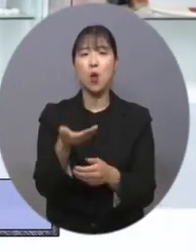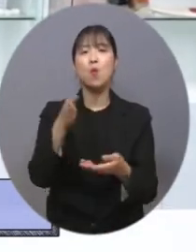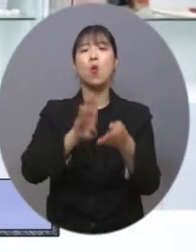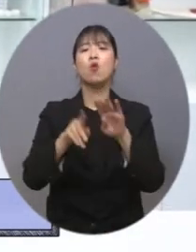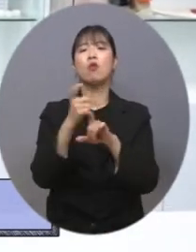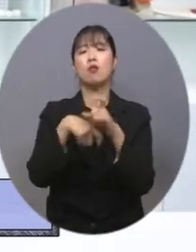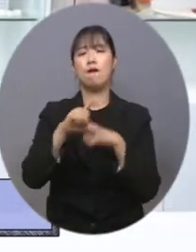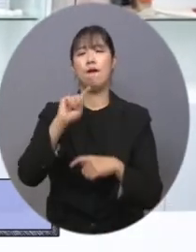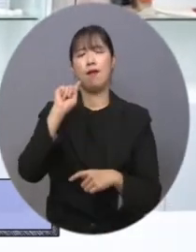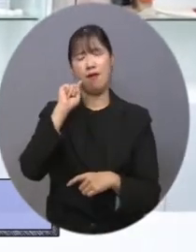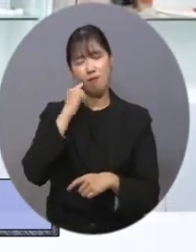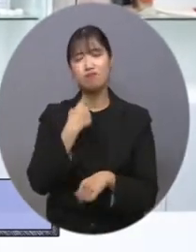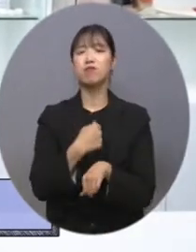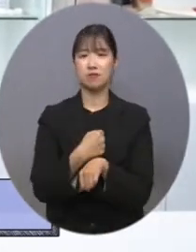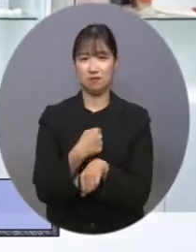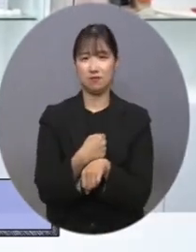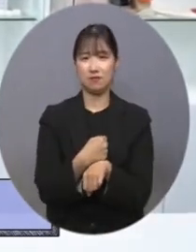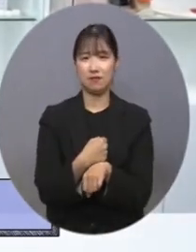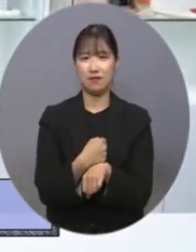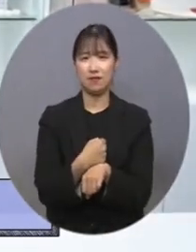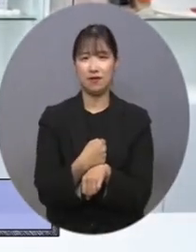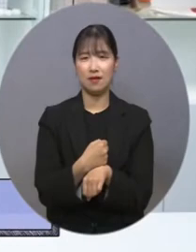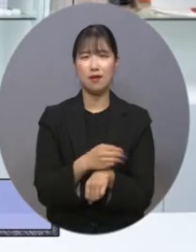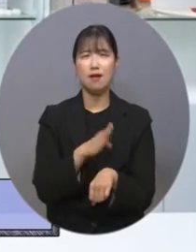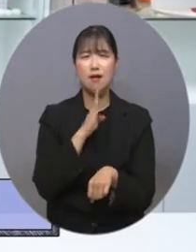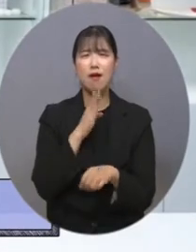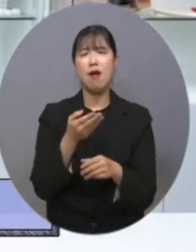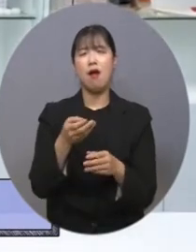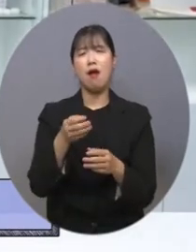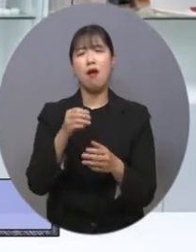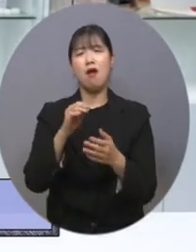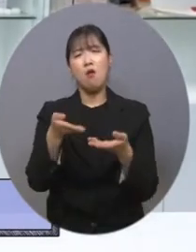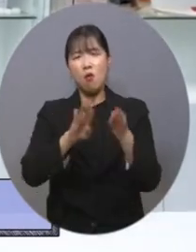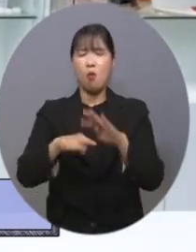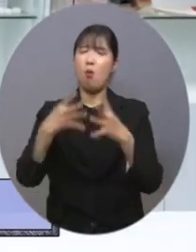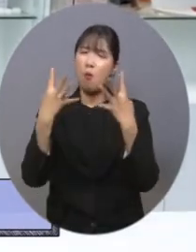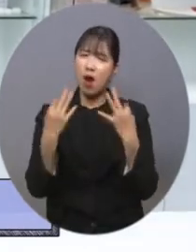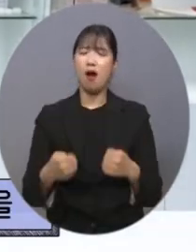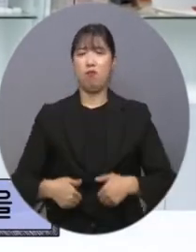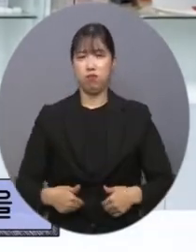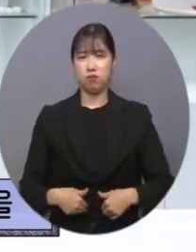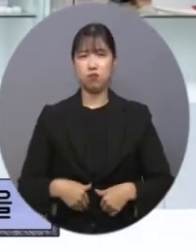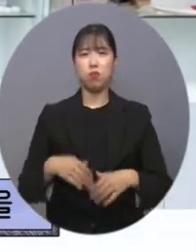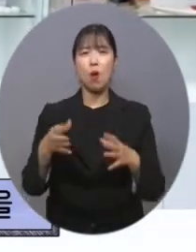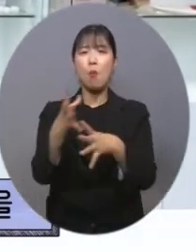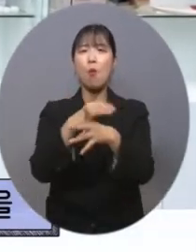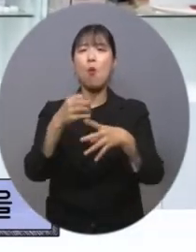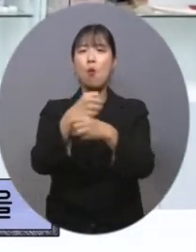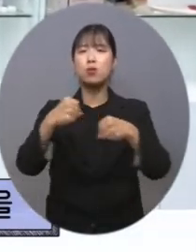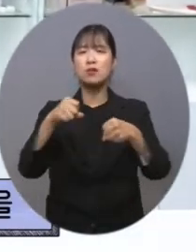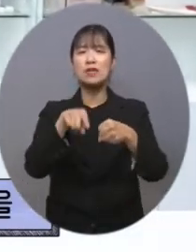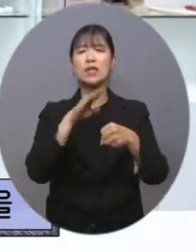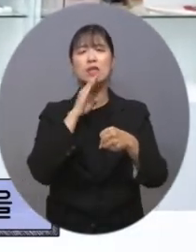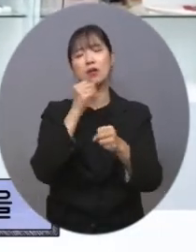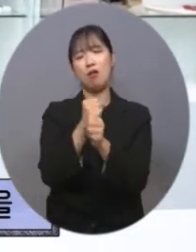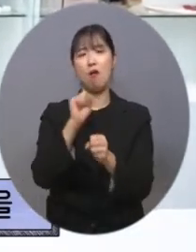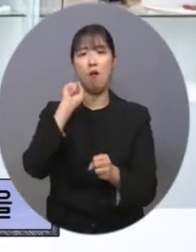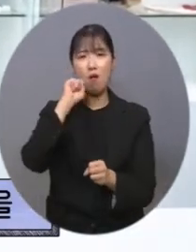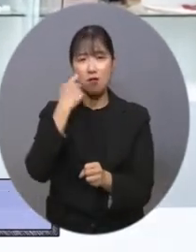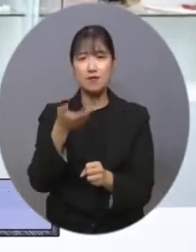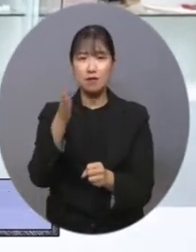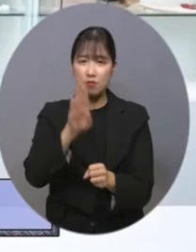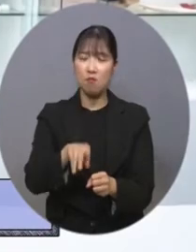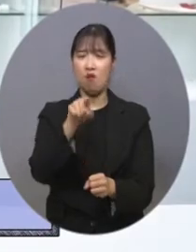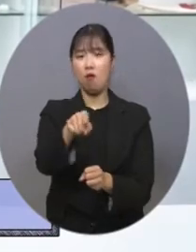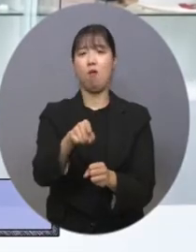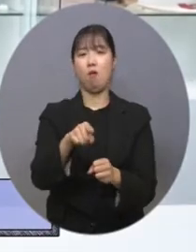더 고급스럽게 해서 하는데 사실 손이 굉장히 많이 갑니다. 네. 특히 보조회 같은 경우 싸기가 굉장히 어려운데 위드림 직원들이 지금 이런